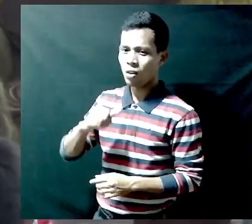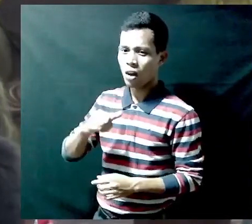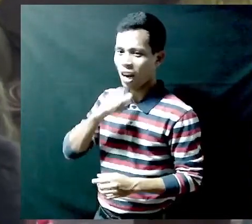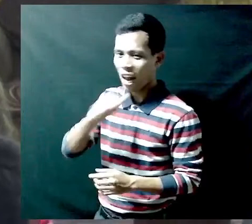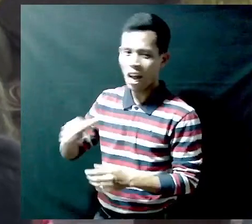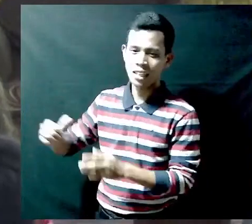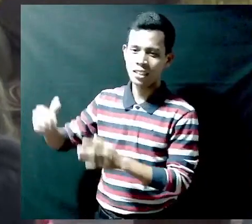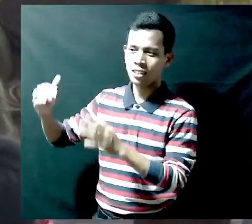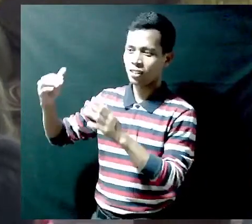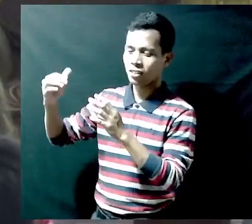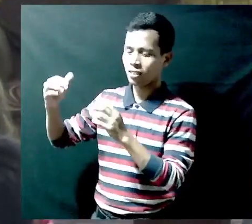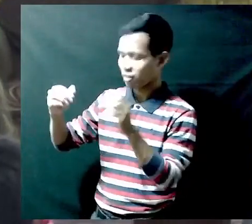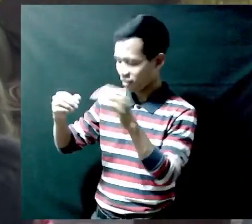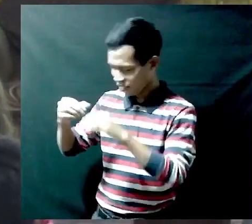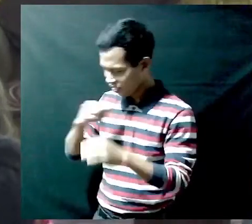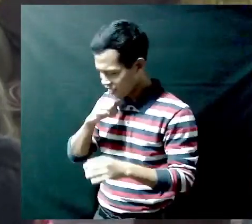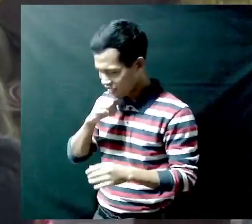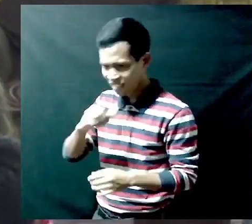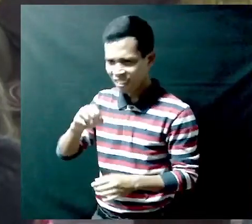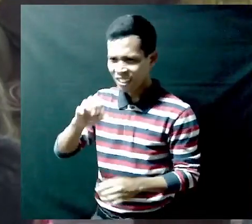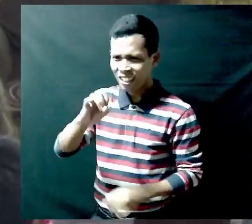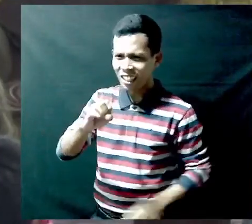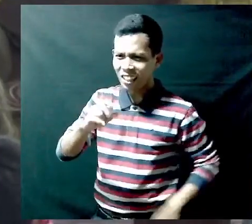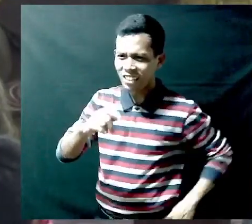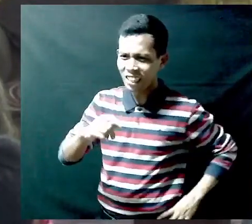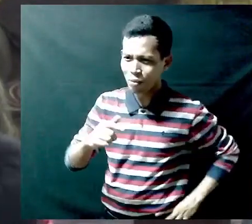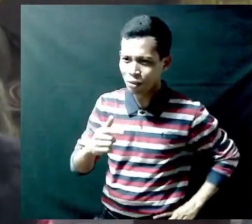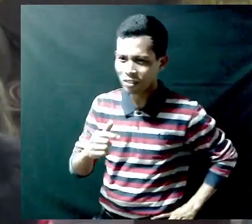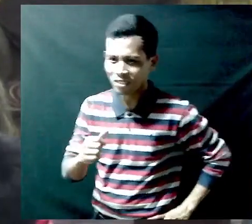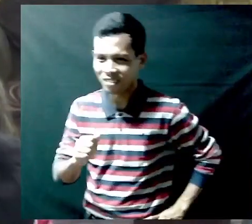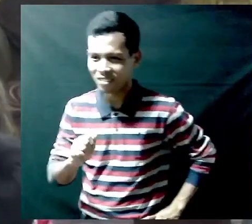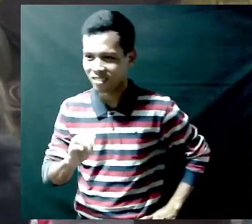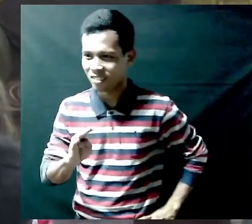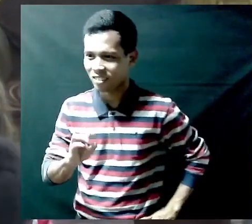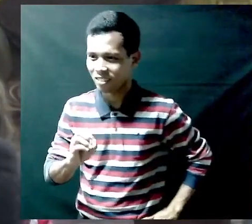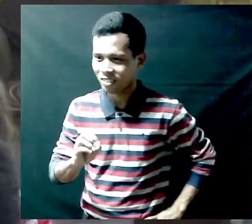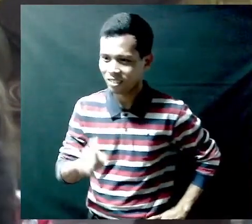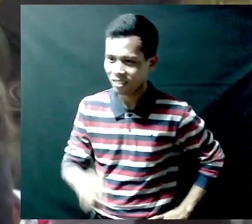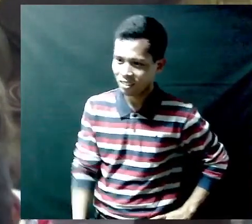Sasabi mo nga sa katabi mo, mukha ka ng ikabud. Hindi, joke lang, okay?